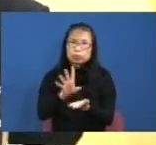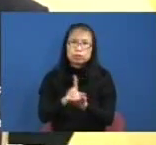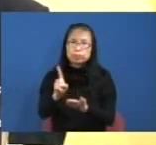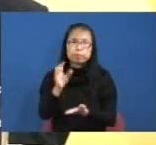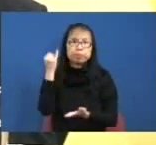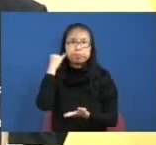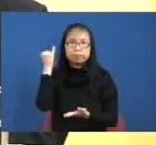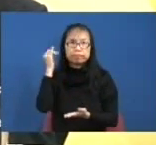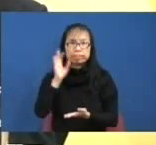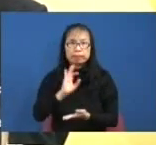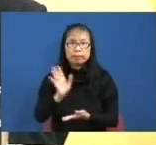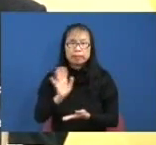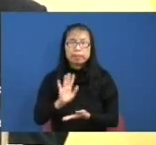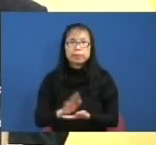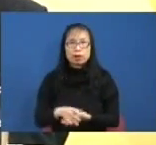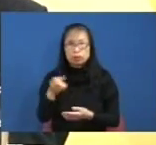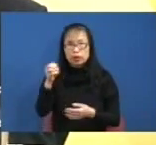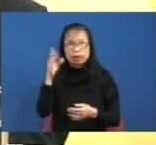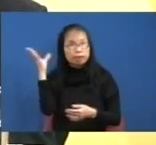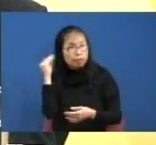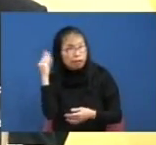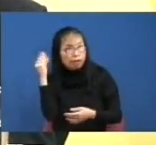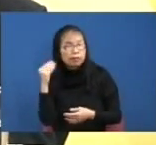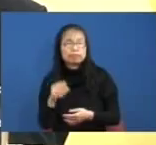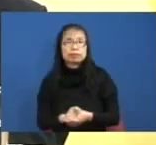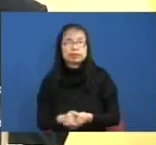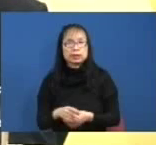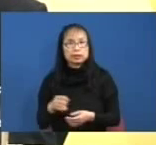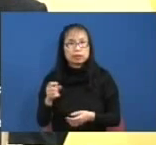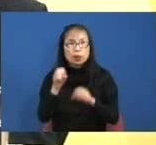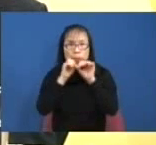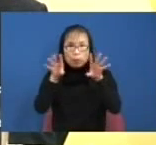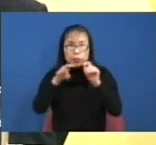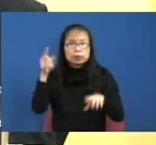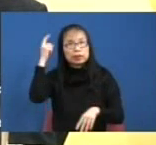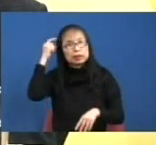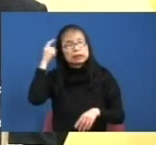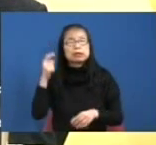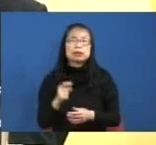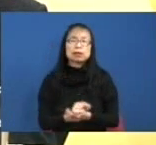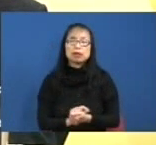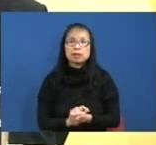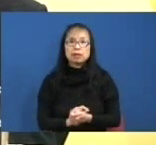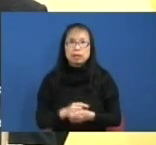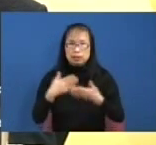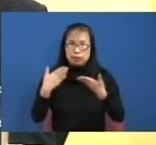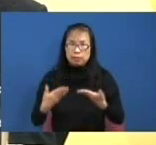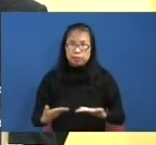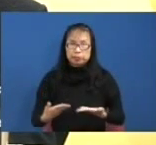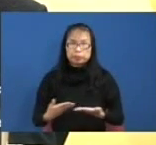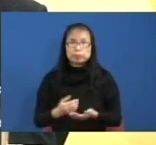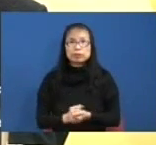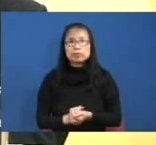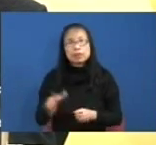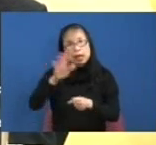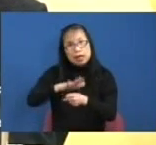都係睇啲報道啊等等咁，咁然後先至係對嗰、那個而家